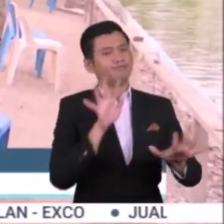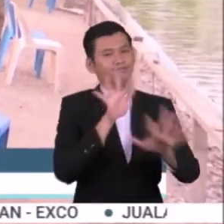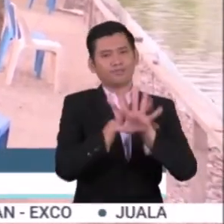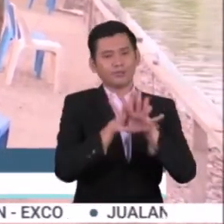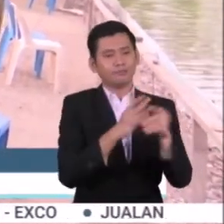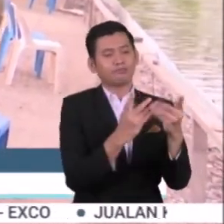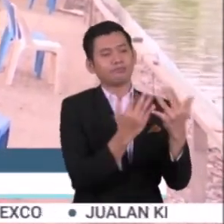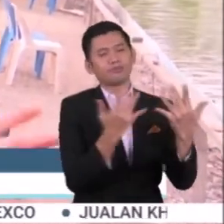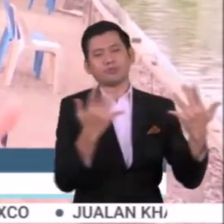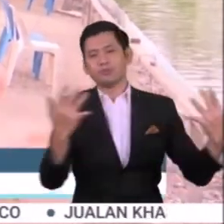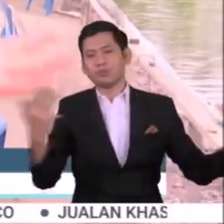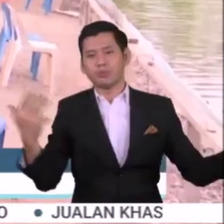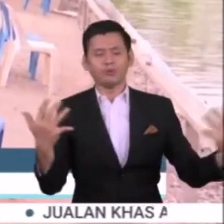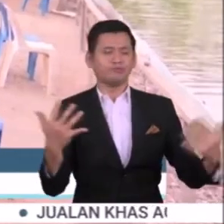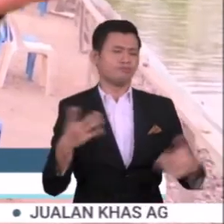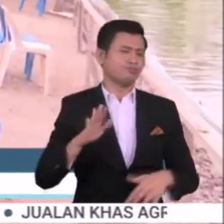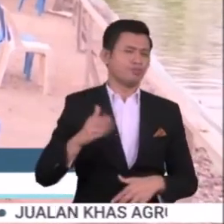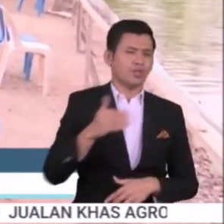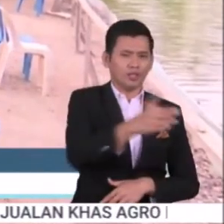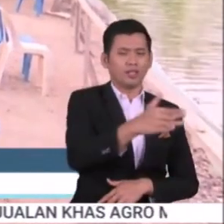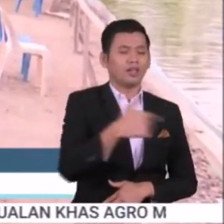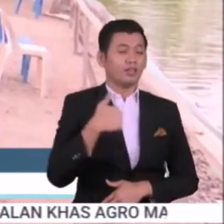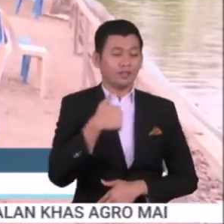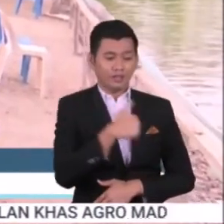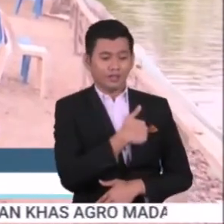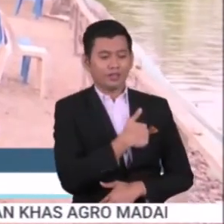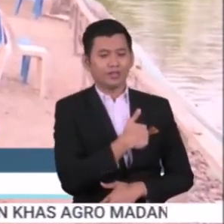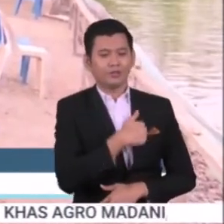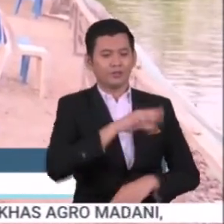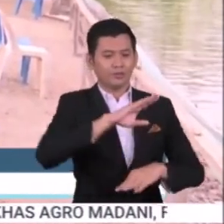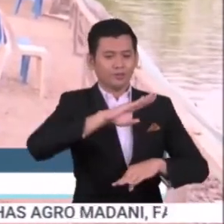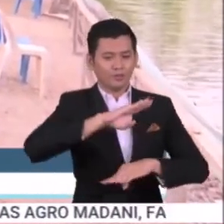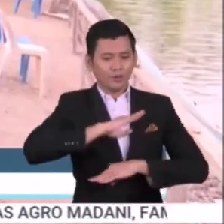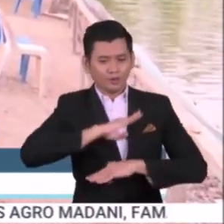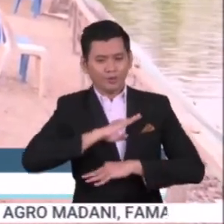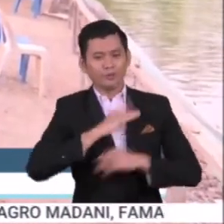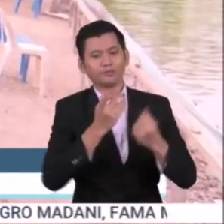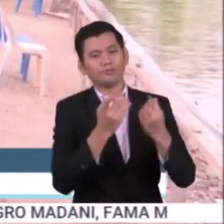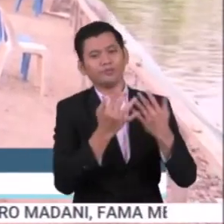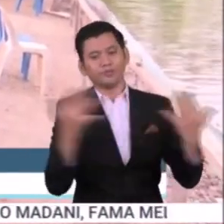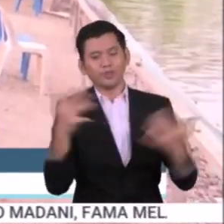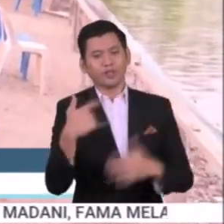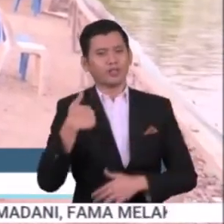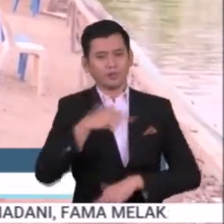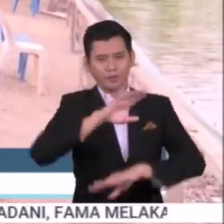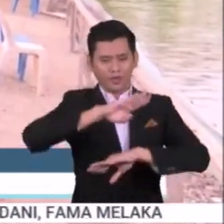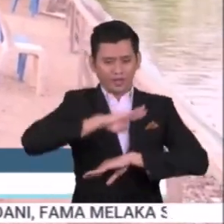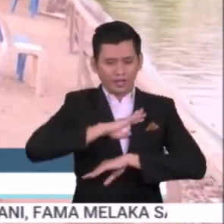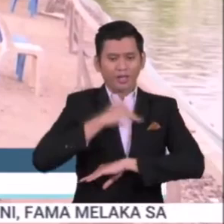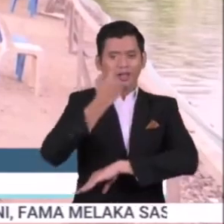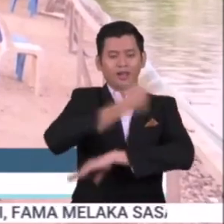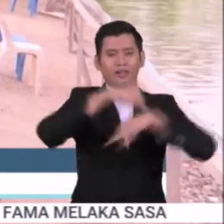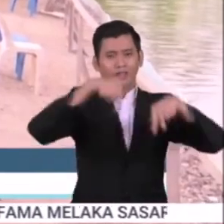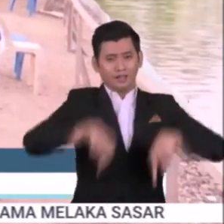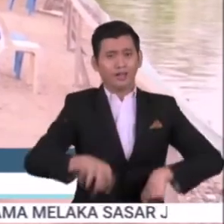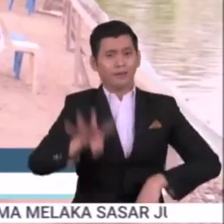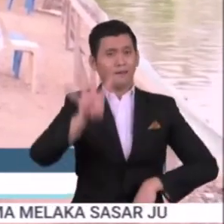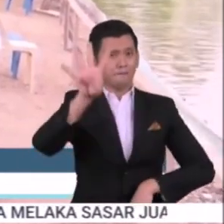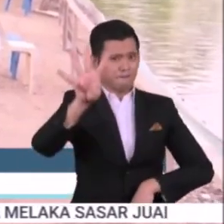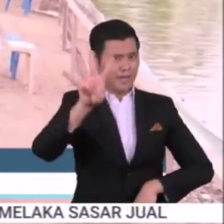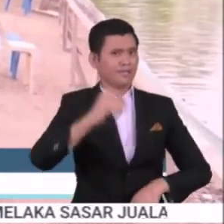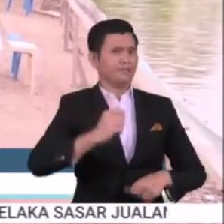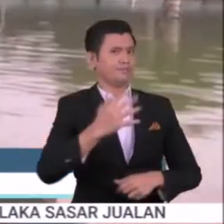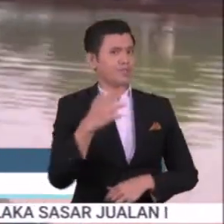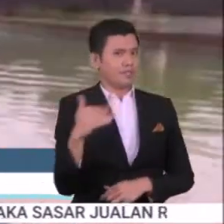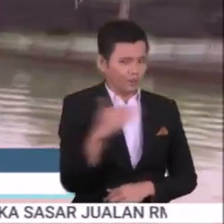pun. Kalau tak dapat pun kita puas hati tengok cara mereka lepas itu memang banyak. Tapi hari ini alhamdulillah 4 ekor saya dapat